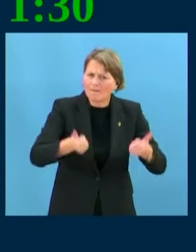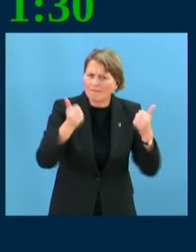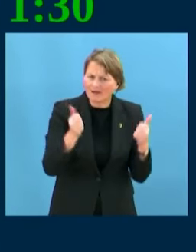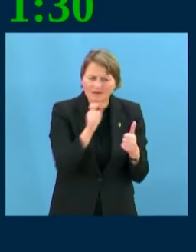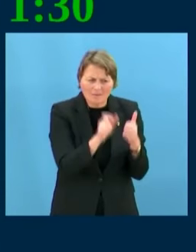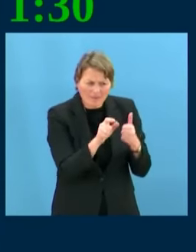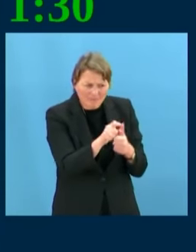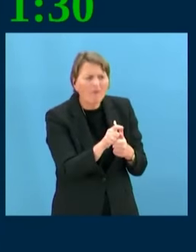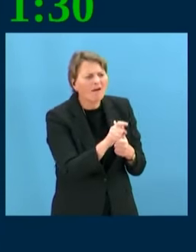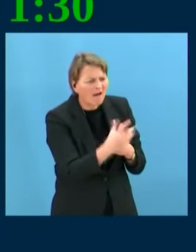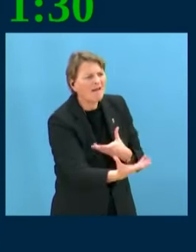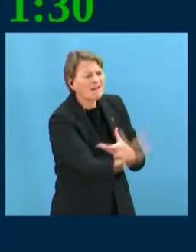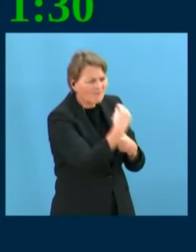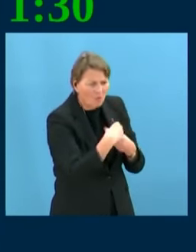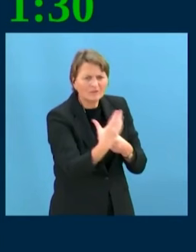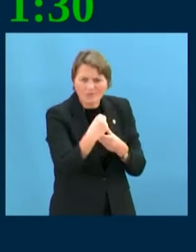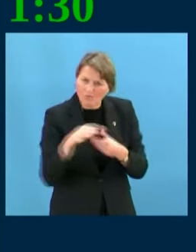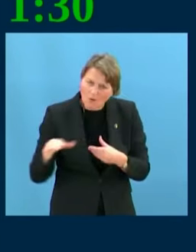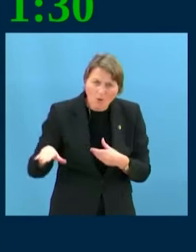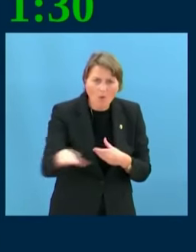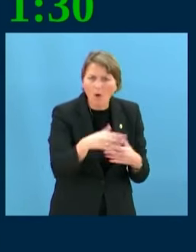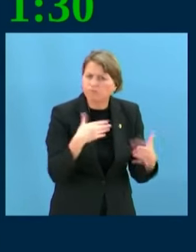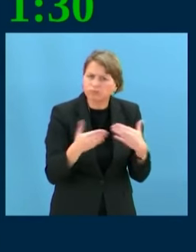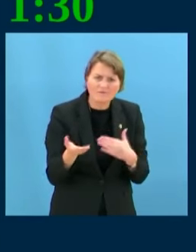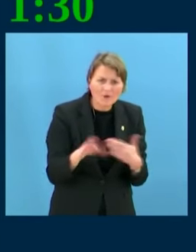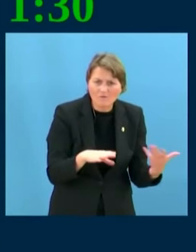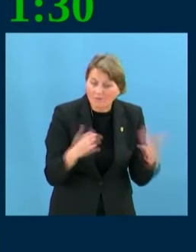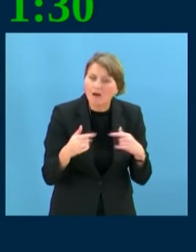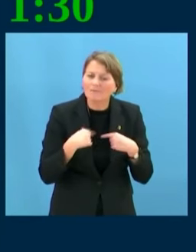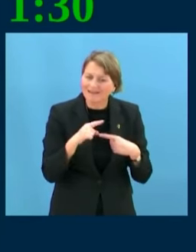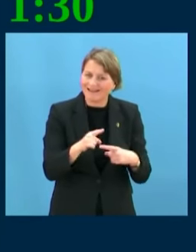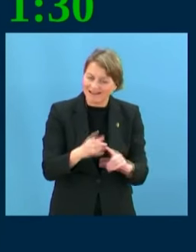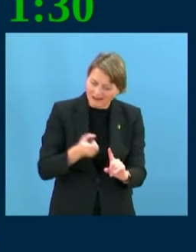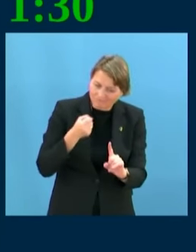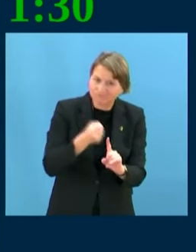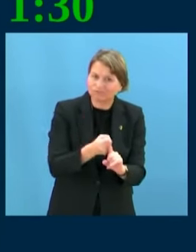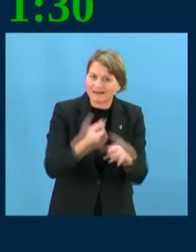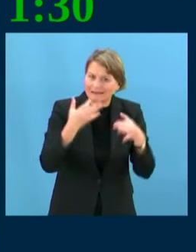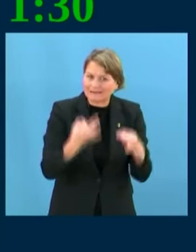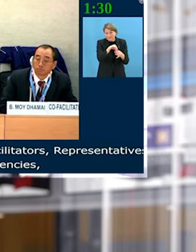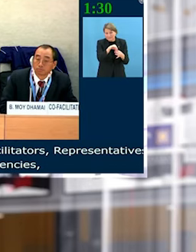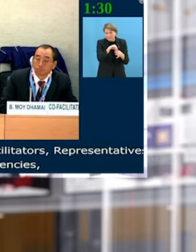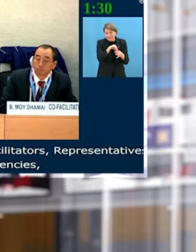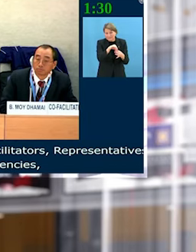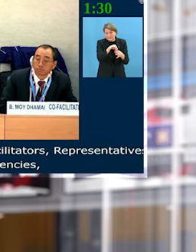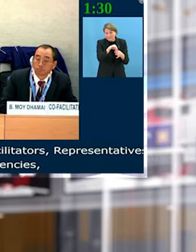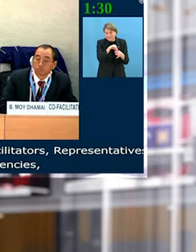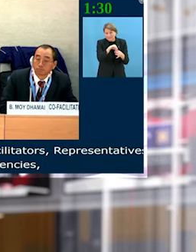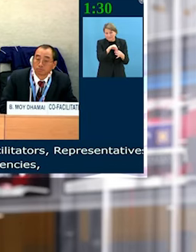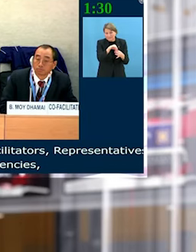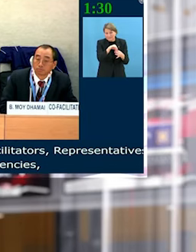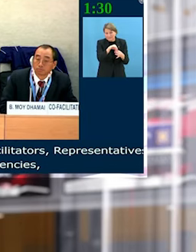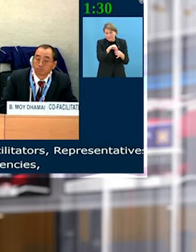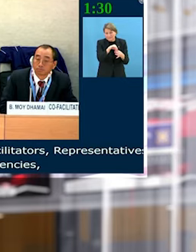հանգեցուց կարևորություններու աթիվը բնիկ ժողովուրդներու իրավունքներու փորձագիտական մեխանիզմի մանդատ տին անթայմանը հոդվածի